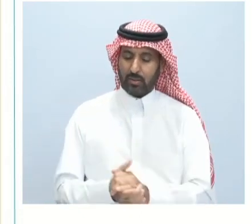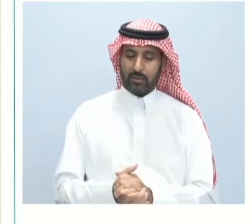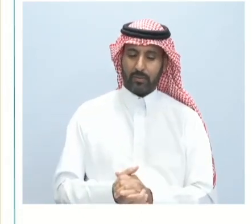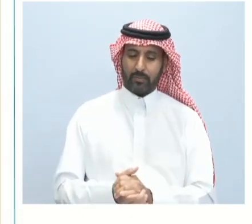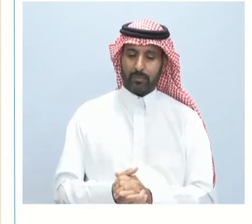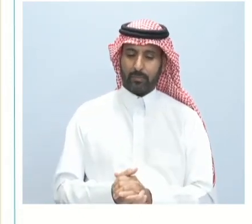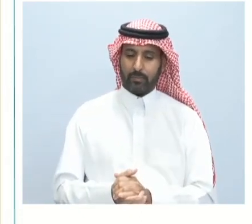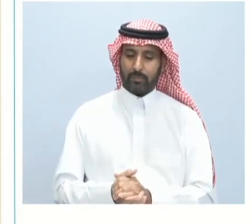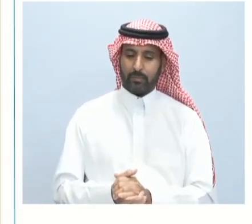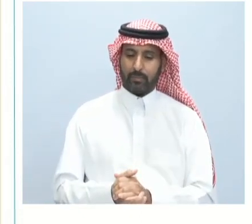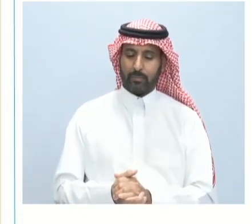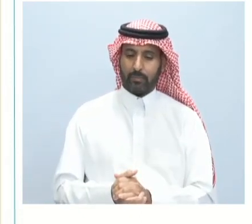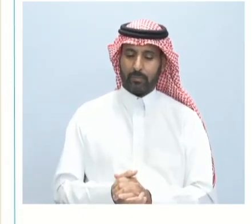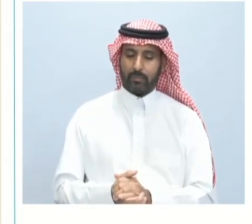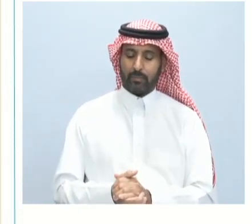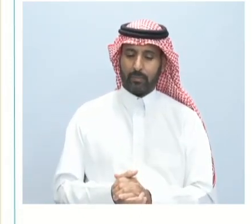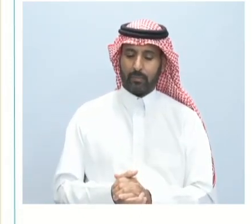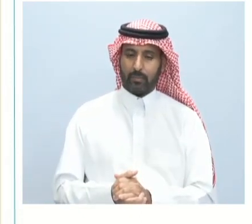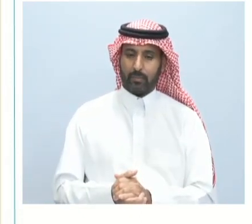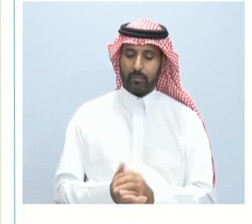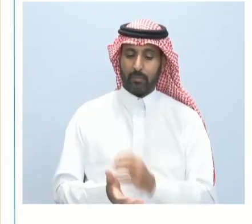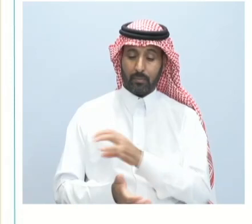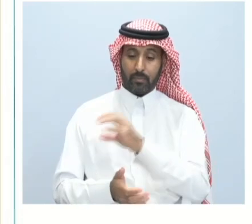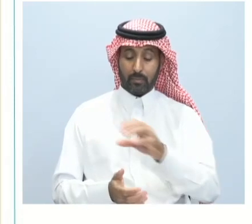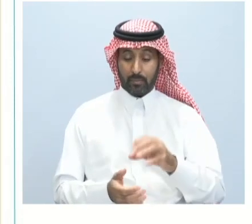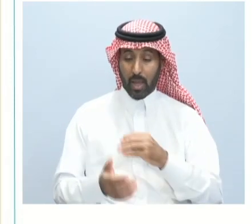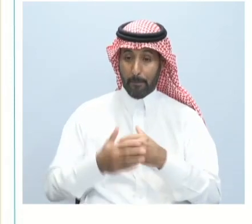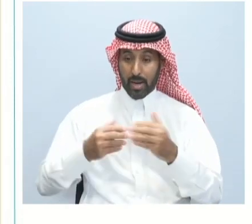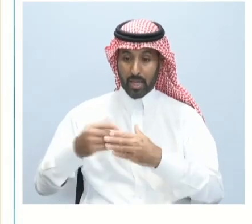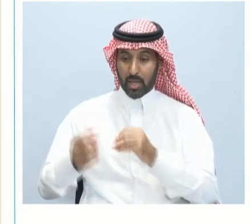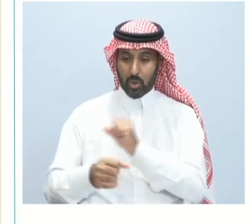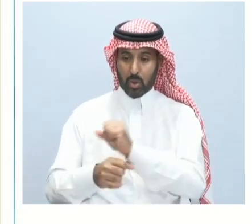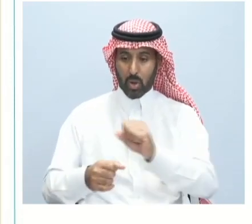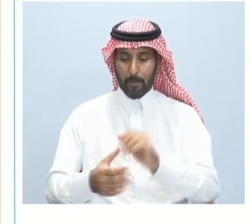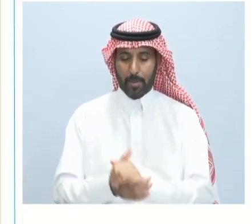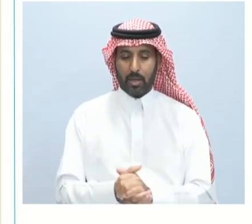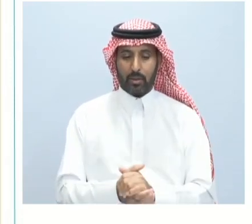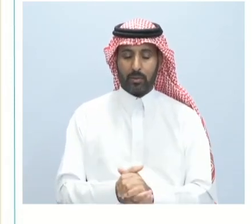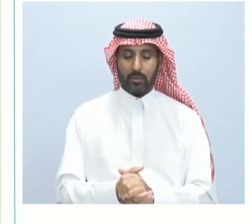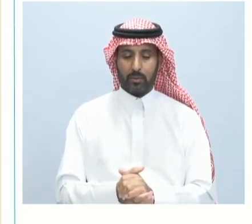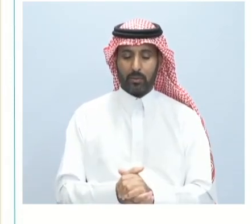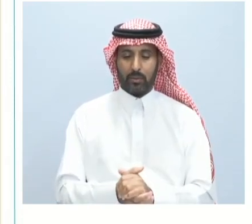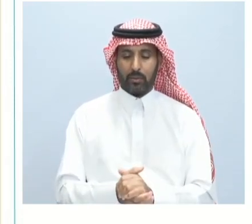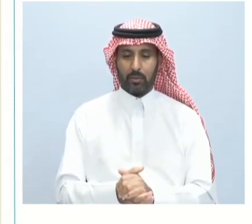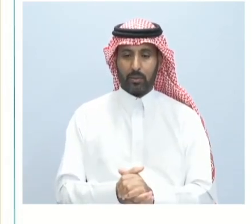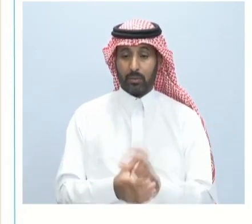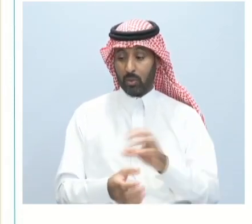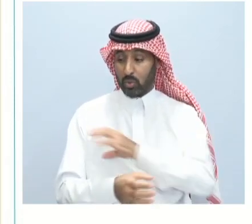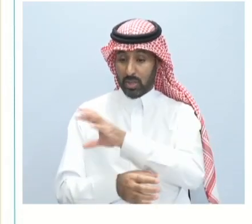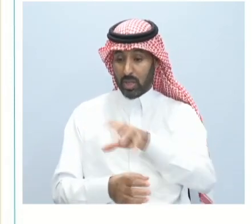ب عمل توزيع للمهارات المطلوبه لكل العمال بحيث يتم تغطيه